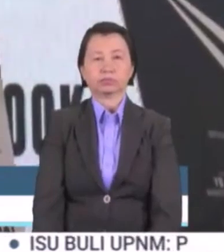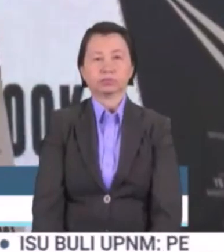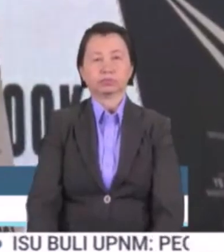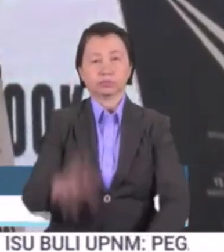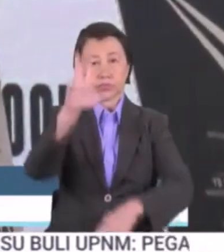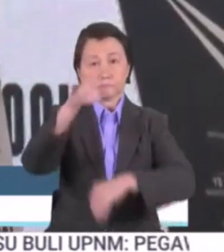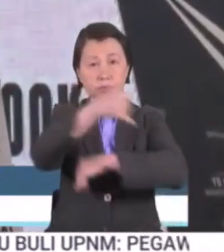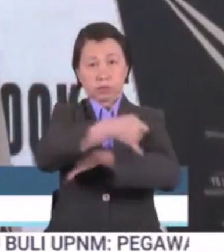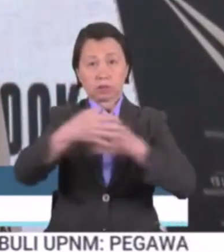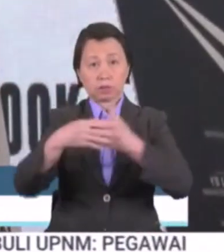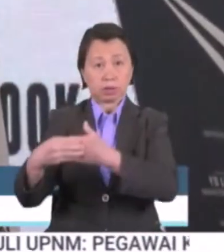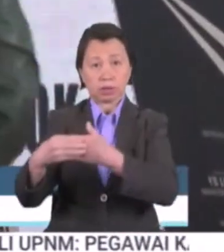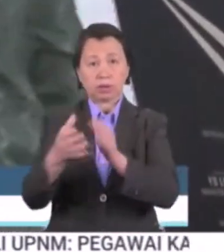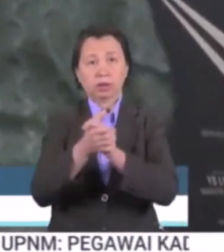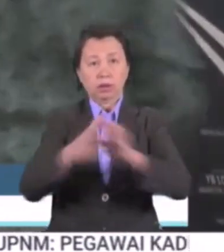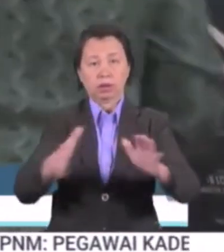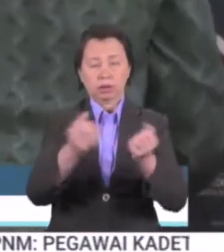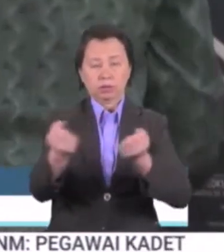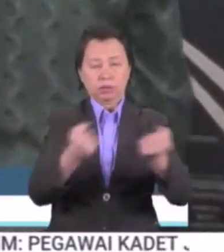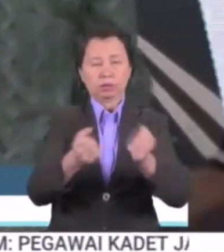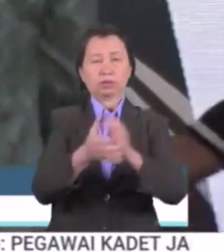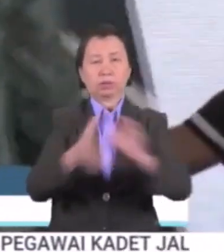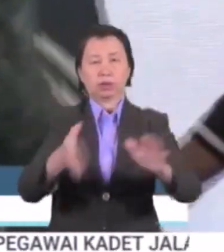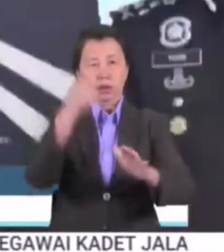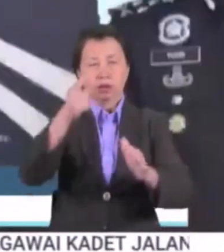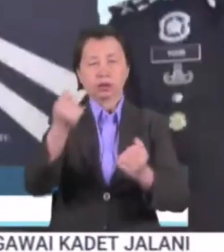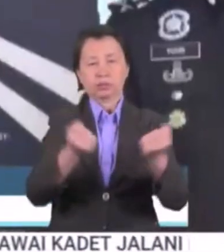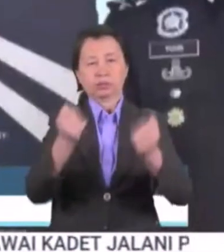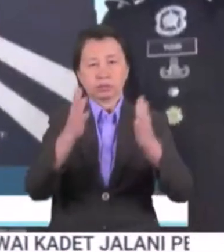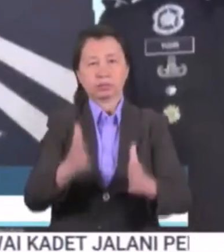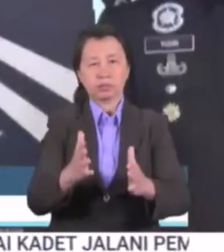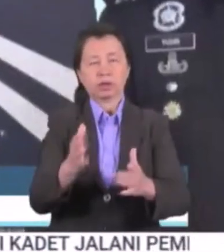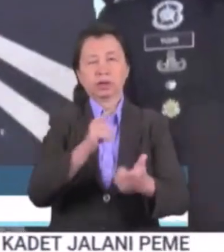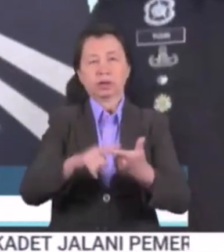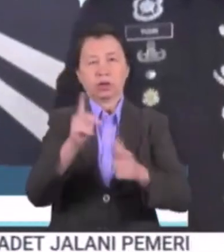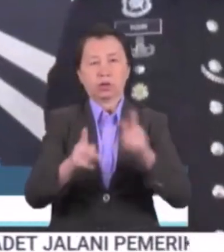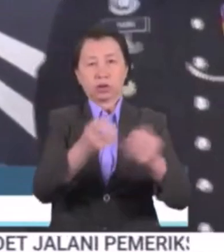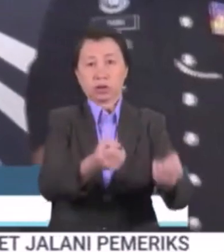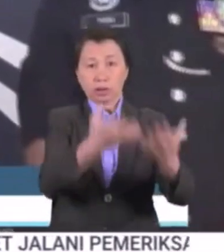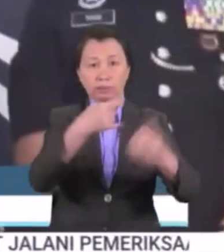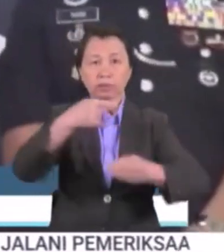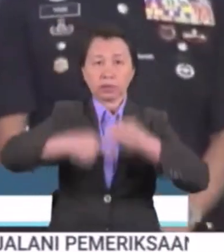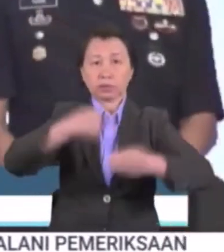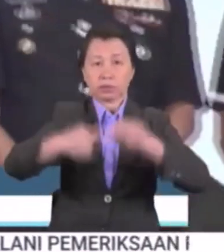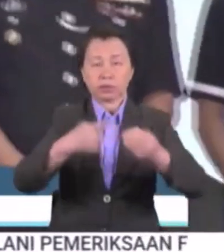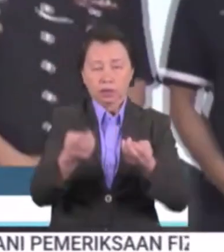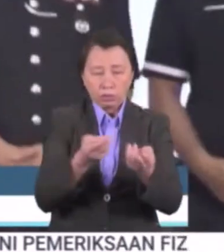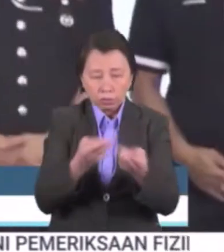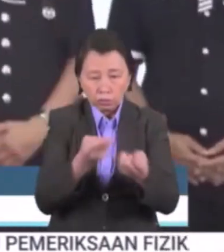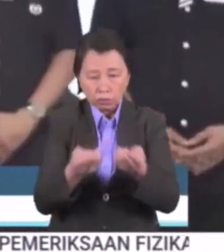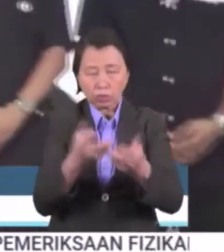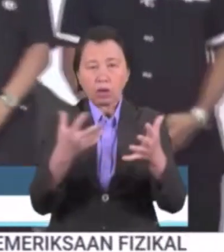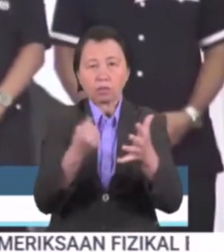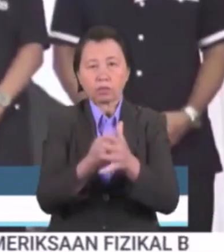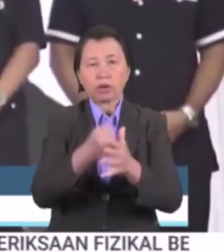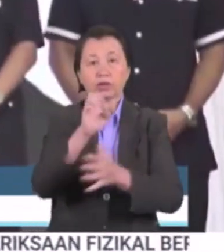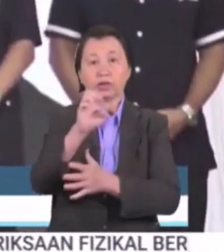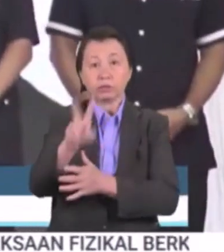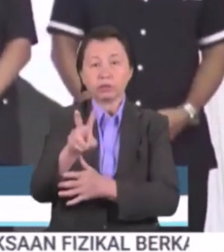Tiga garis panduan keselamatan tersebut ialah panduan keselamatan untuk pengguna jalan raya dan orang ramai berkenaan pengurusan insiden